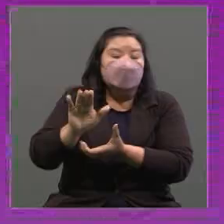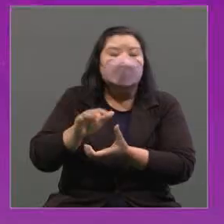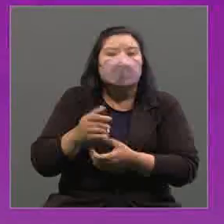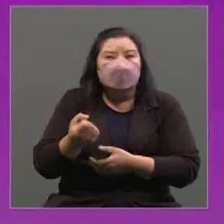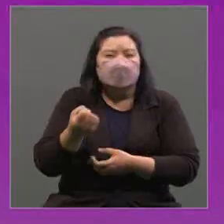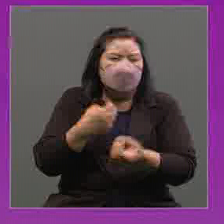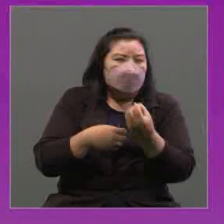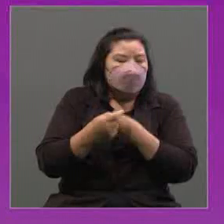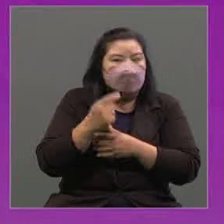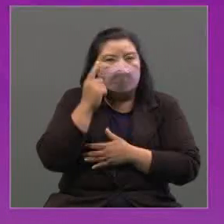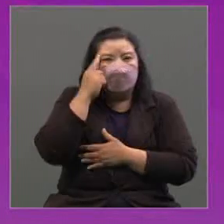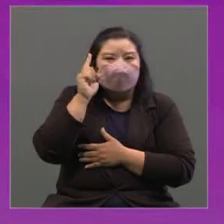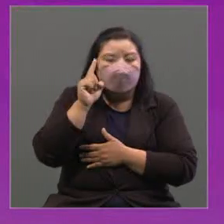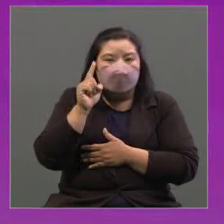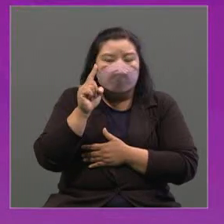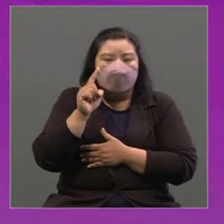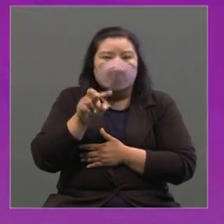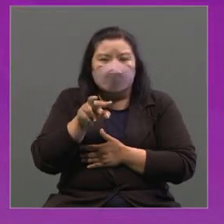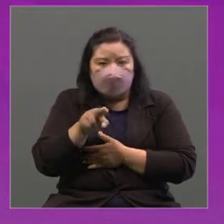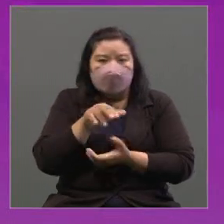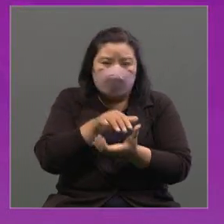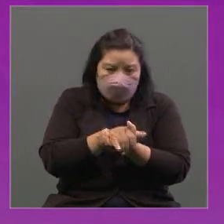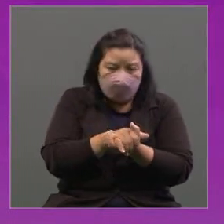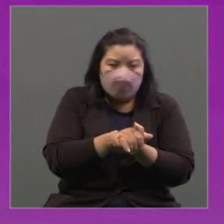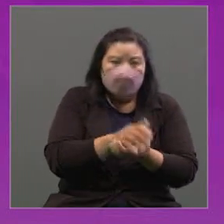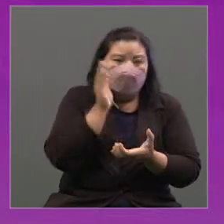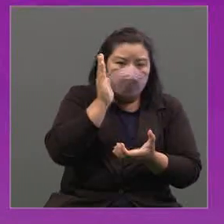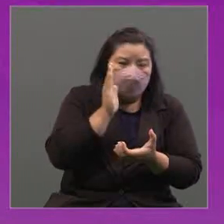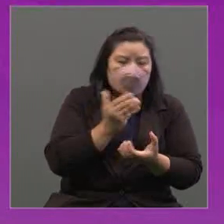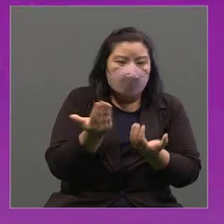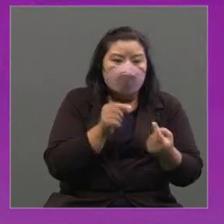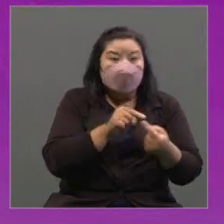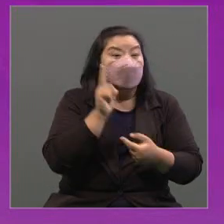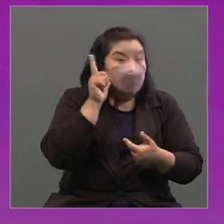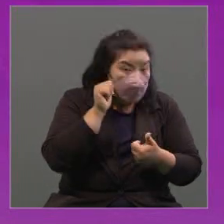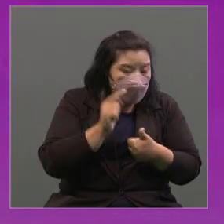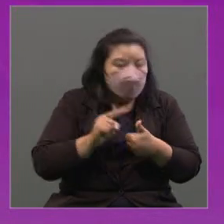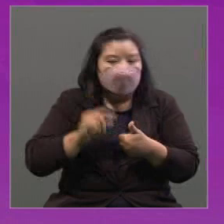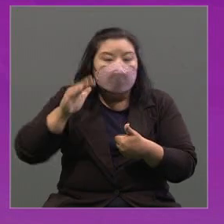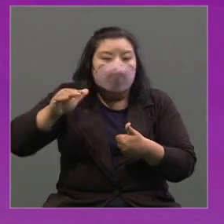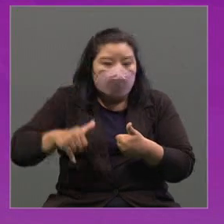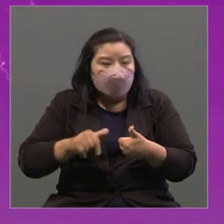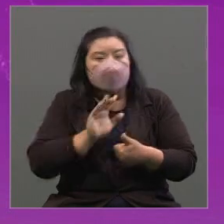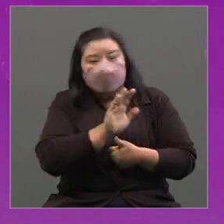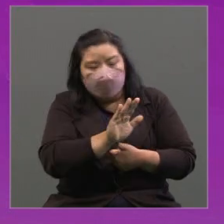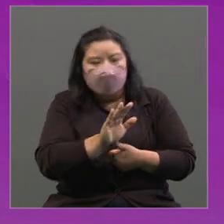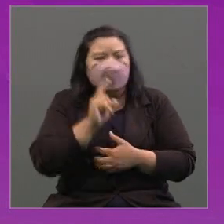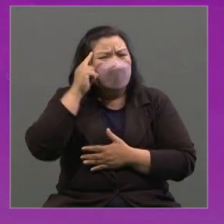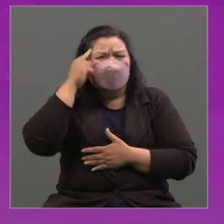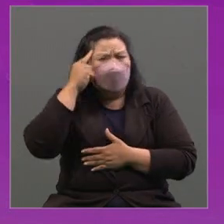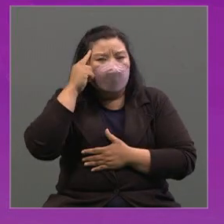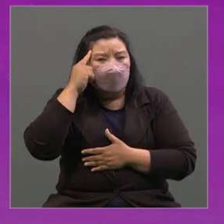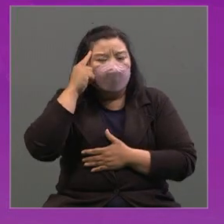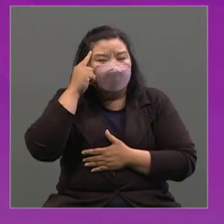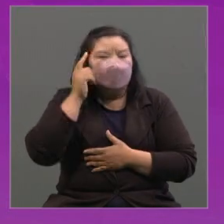ไปตรวจสอบว่าตกลงแล้วไม่รู้ว่าสามีของผู้หญิงคนนี้เนี่ยจะเกี่ยวข้องด้วยยังไงหรือเปล่าเดี๋ยวคงต้องรอดูเพียงแต่ว่